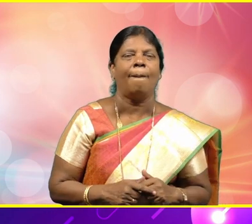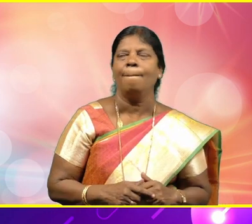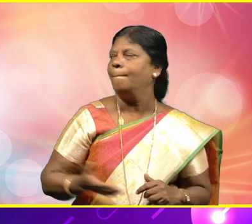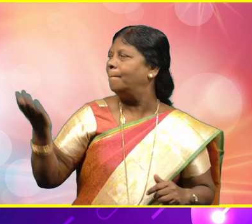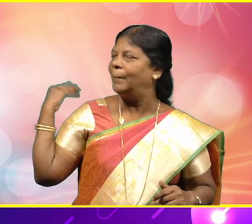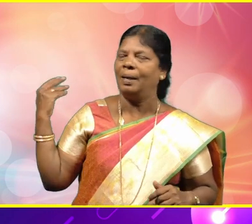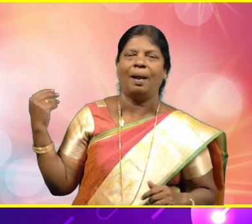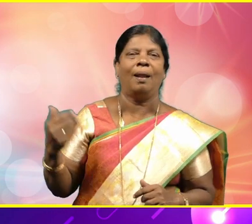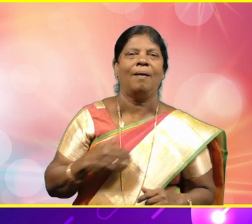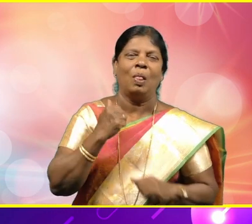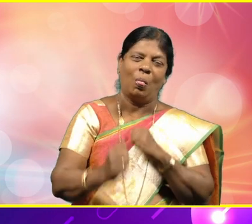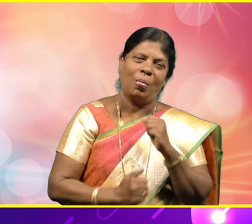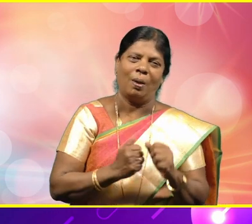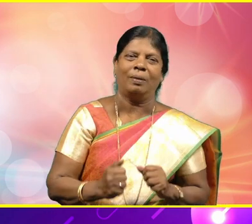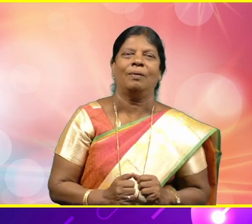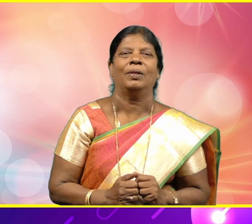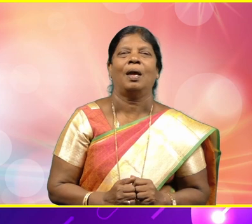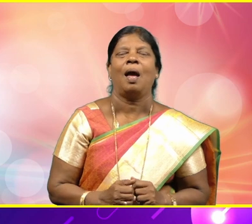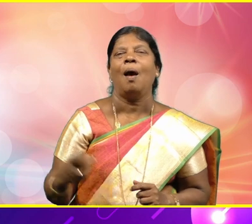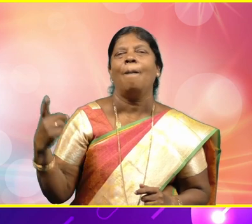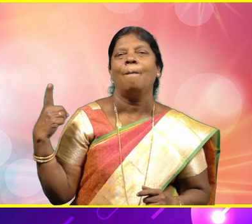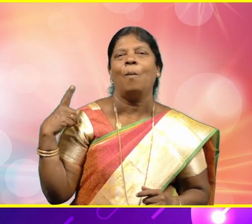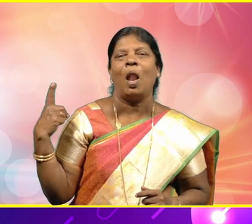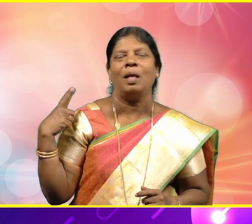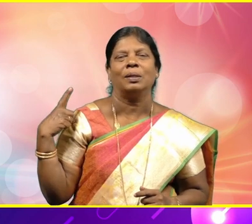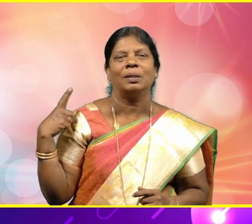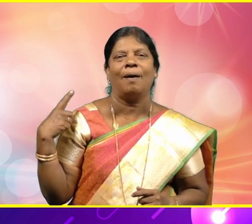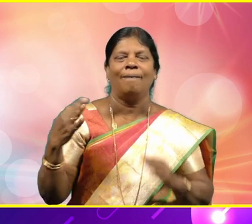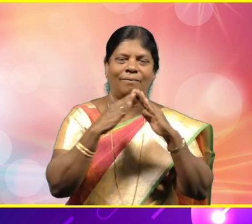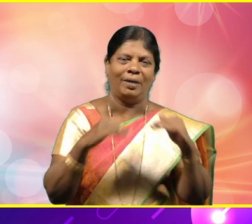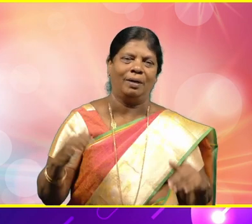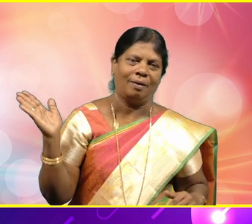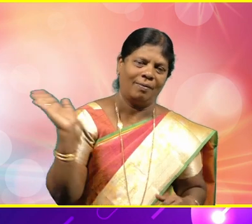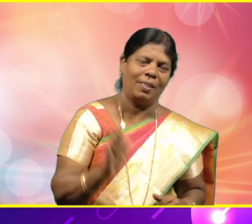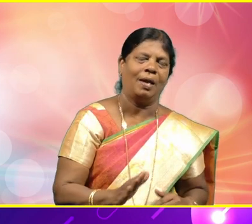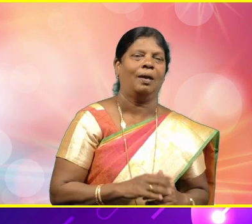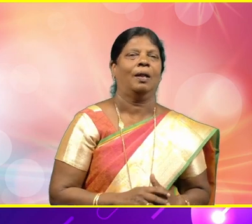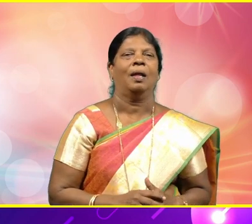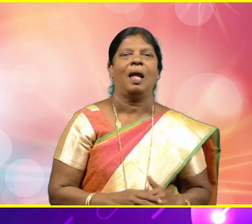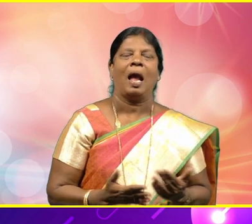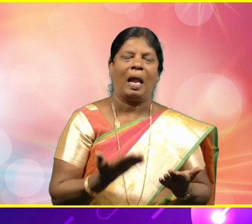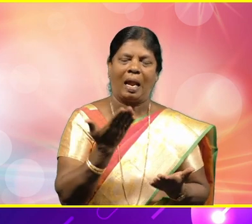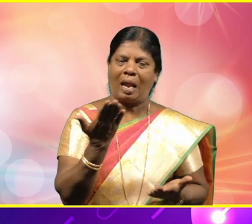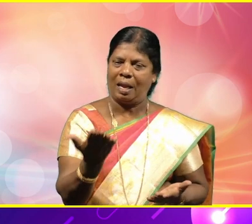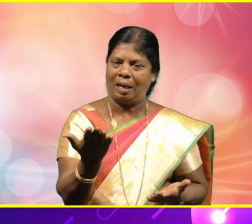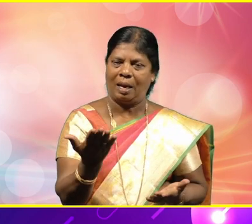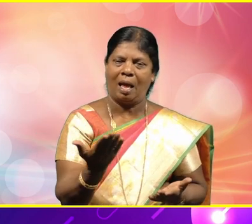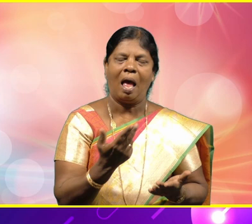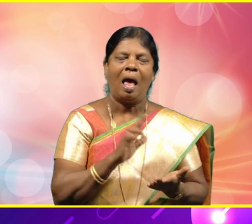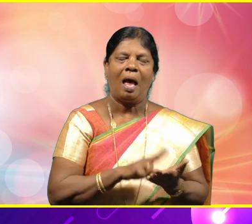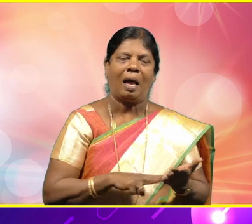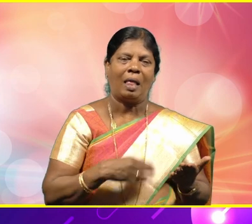பின்னாலே துரத்தி வந்த காவல்காரரும் வீட்டுக்கு வந்தார். கையிலே இரத்தத்தோடு